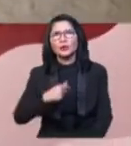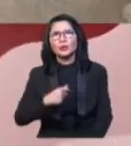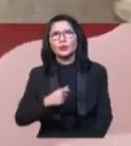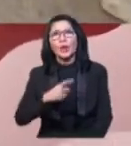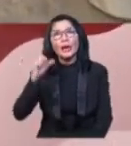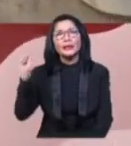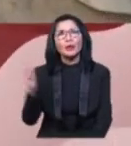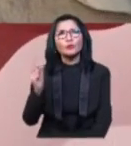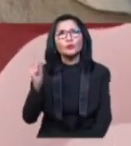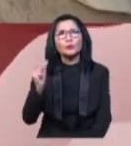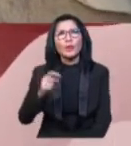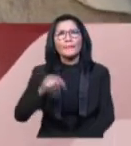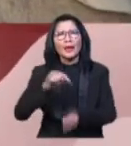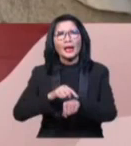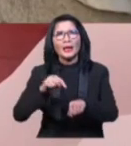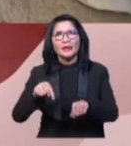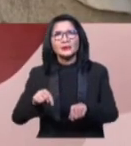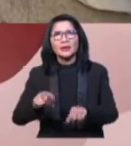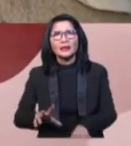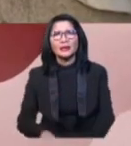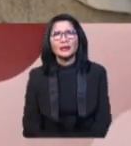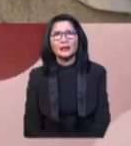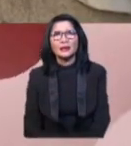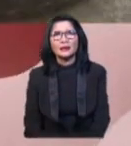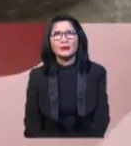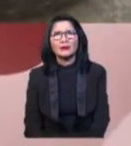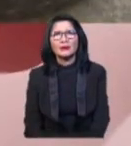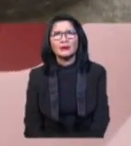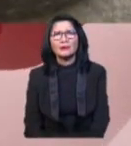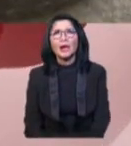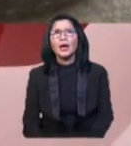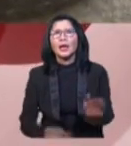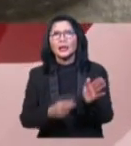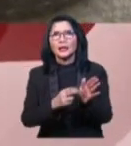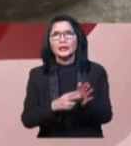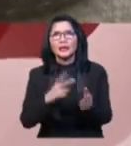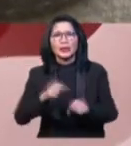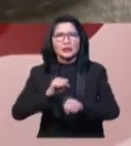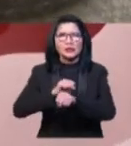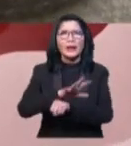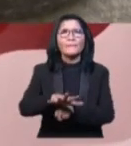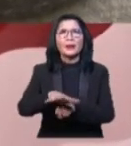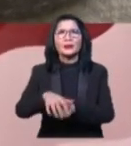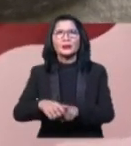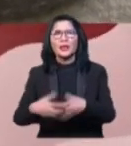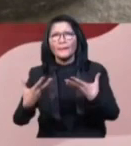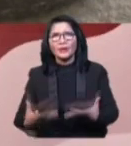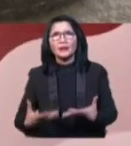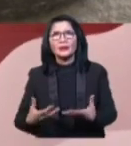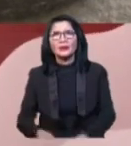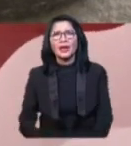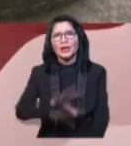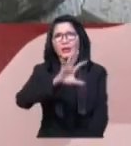diprioritaskan memang sekarang tuh ada arahan memang di wilayah-wilayah yang memang sangat terdampak ya dalam hal ini